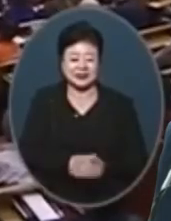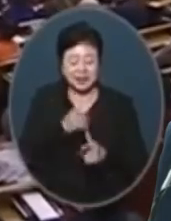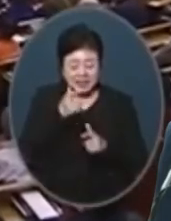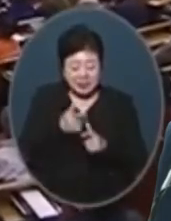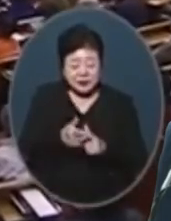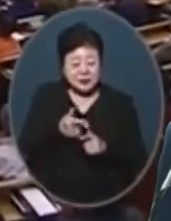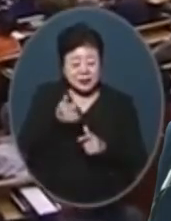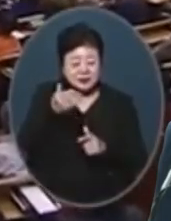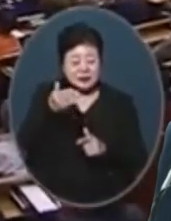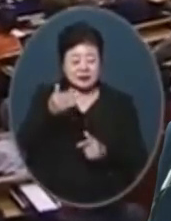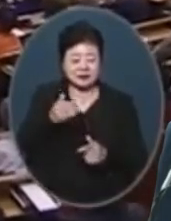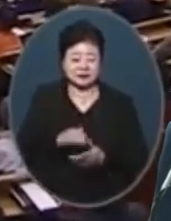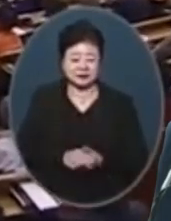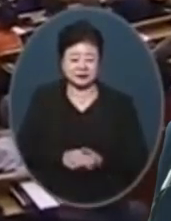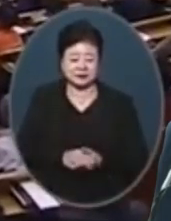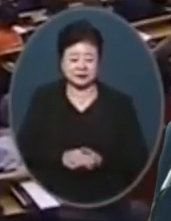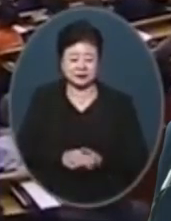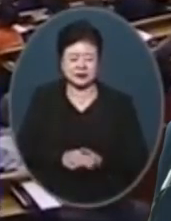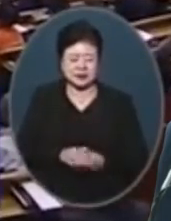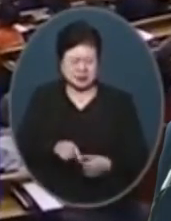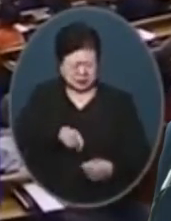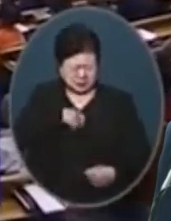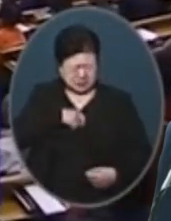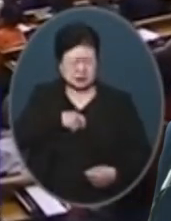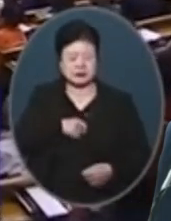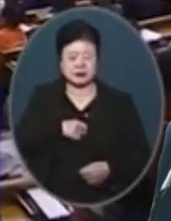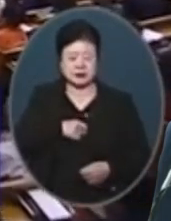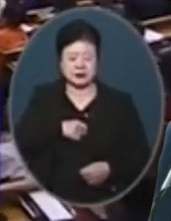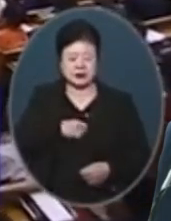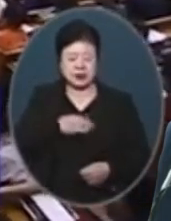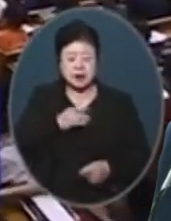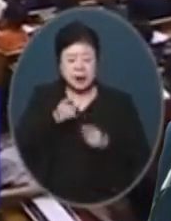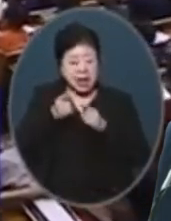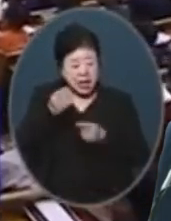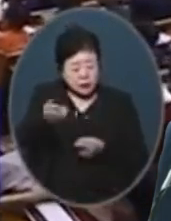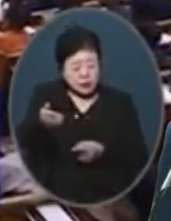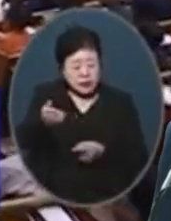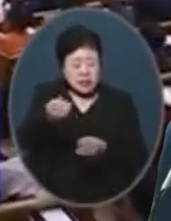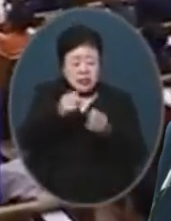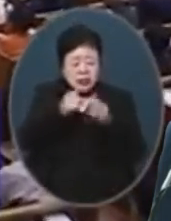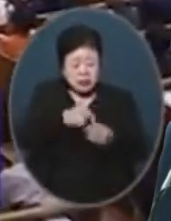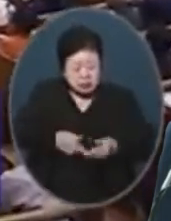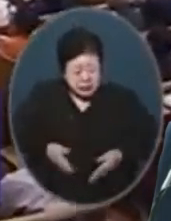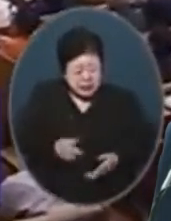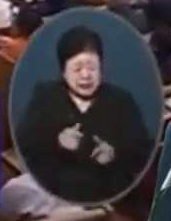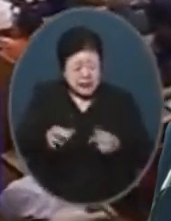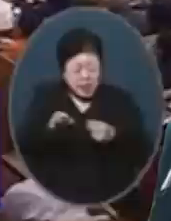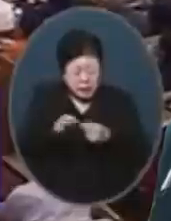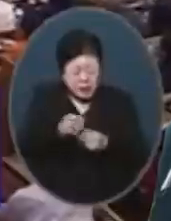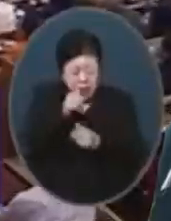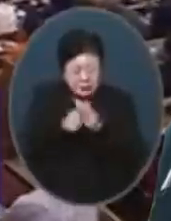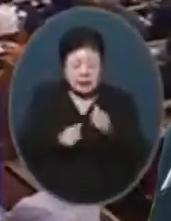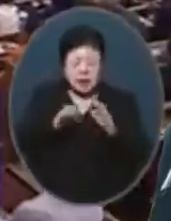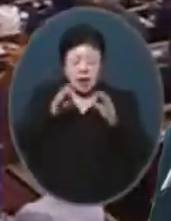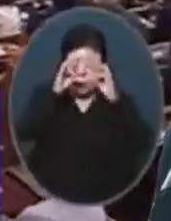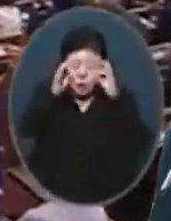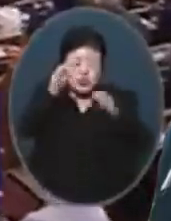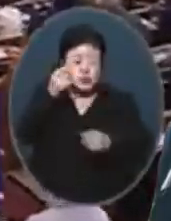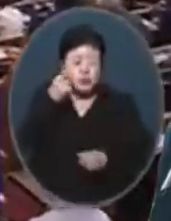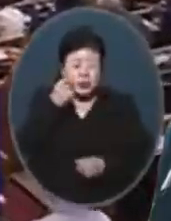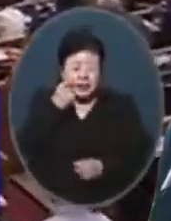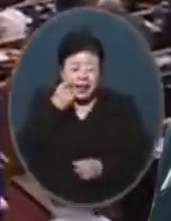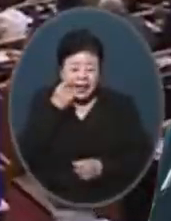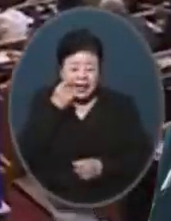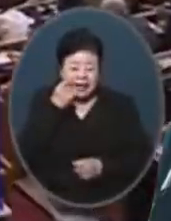예수께서 대답하여 이르시되 진실로 진실로 내게 이르노니 사람이 거듭나지 아니하면 하나님의 나라를 볼 수